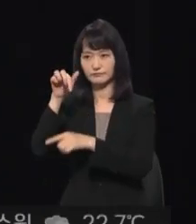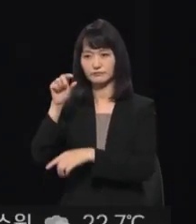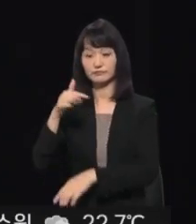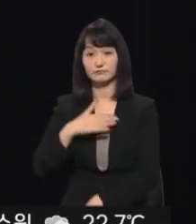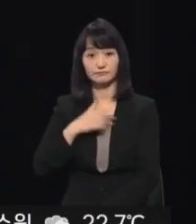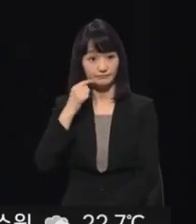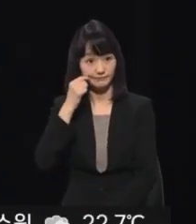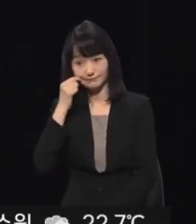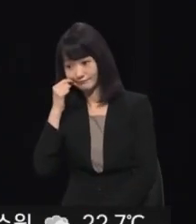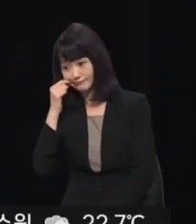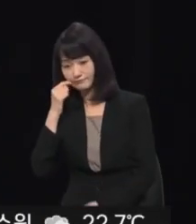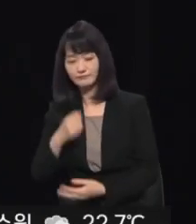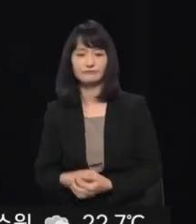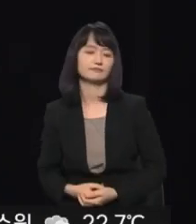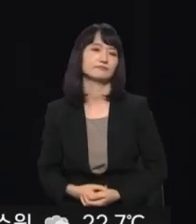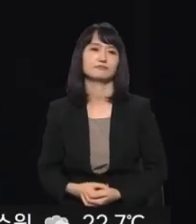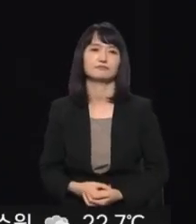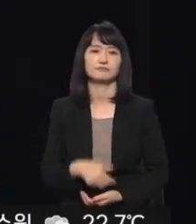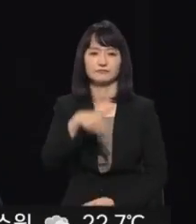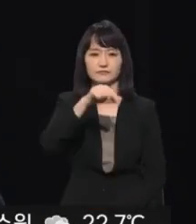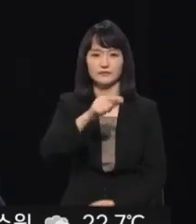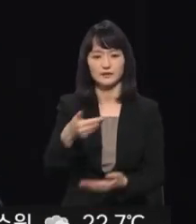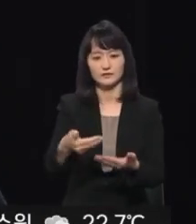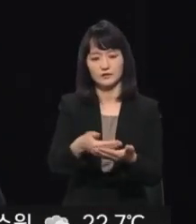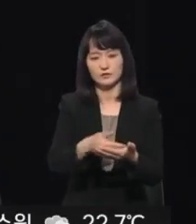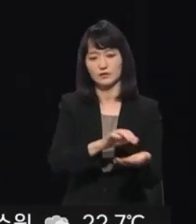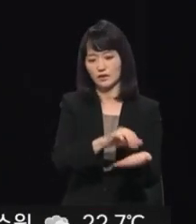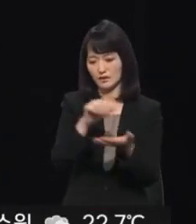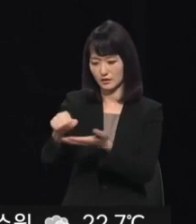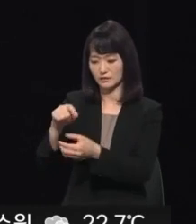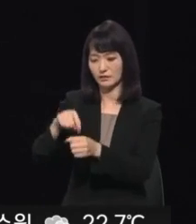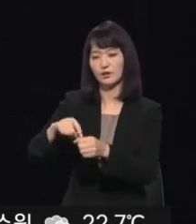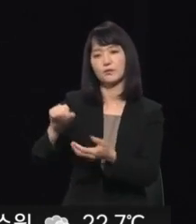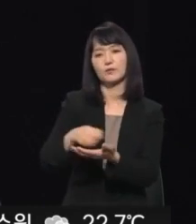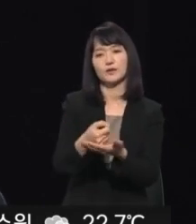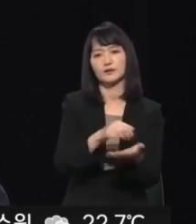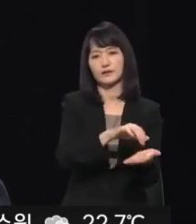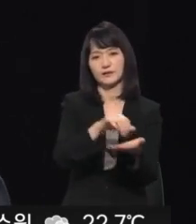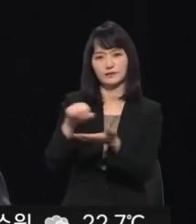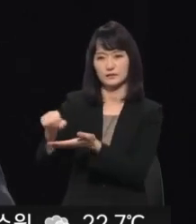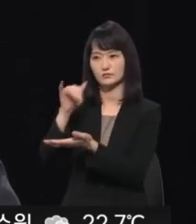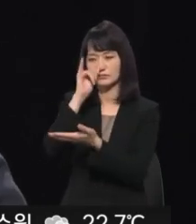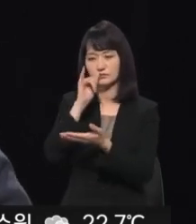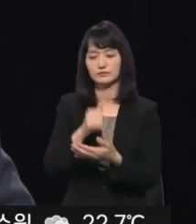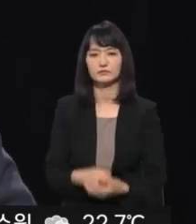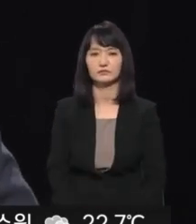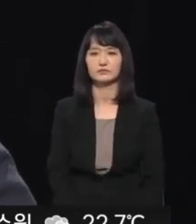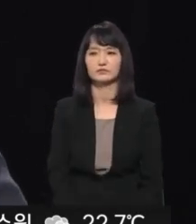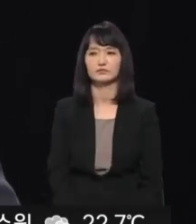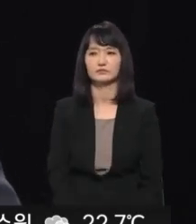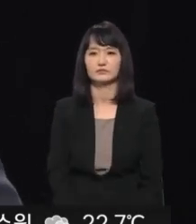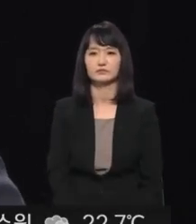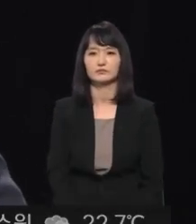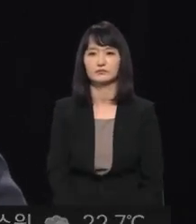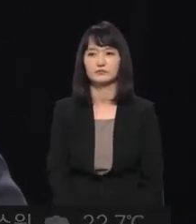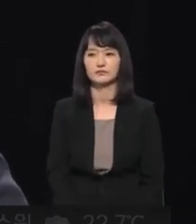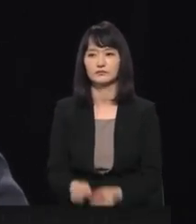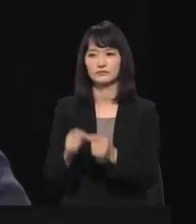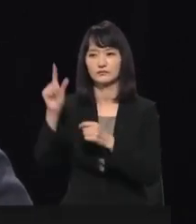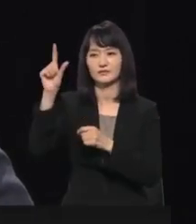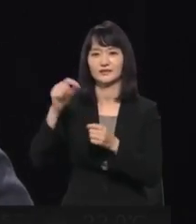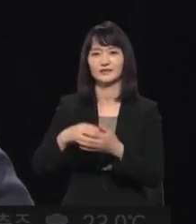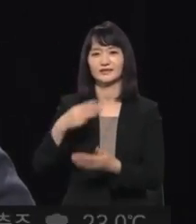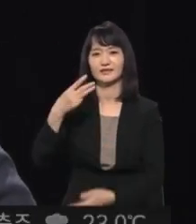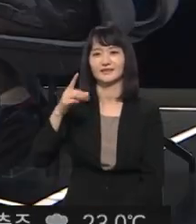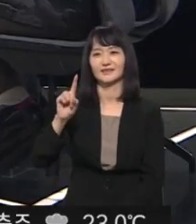사람들이 전도 갖다주고 순대도 갖다주고 떡볶이도 가 따졌다 라고 얘기한 바가 있습니다 그래서 붙잡게 1모 대체로 탄수화물이 좀 많은 것 같다